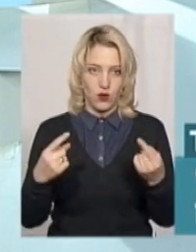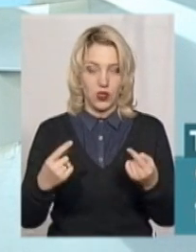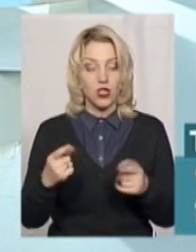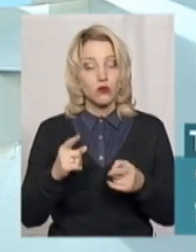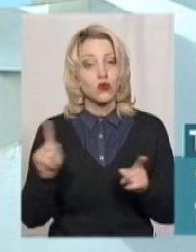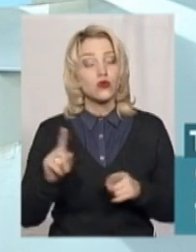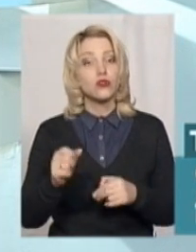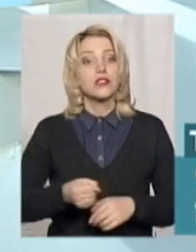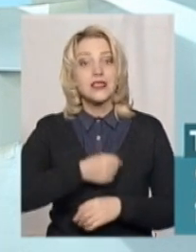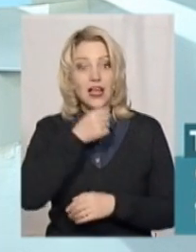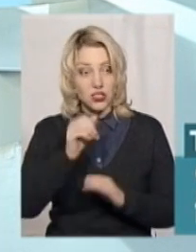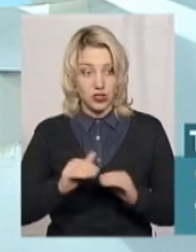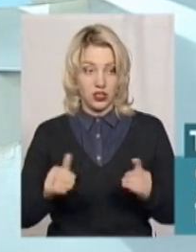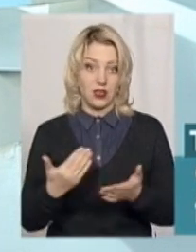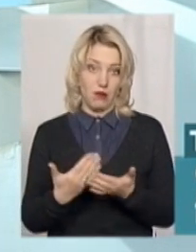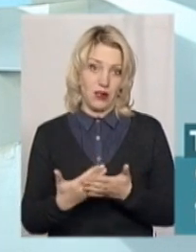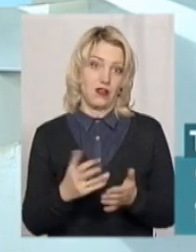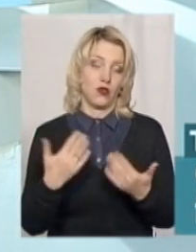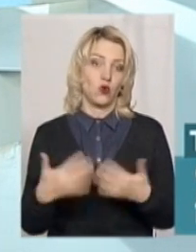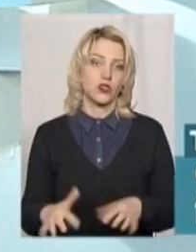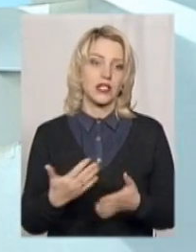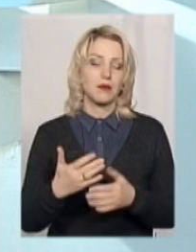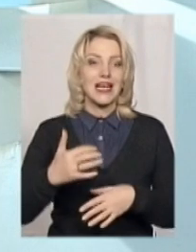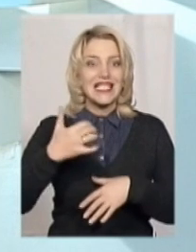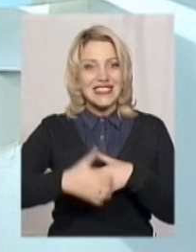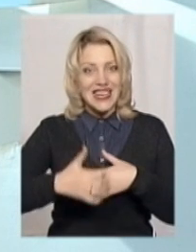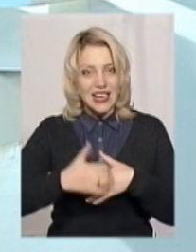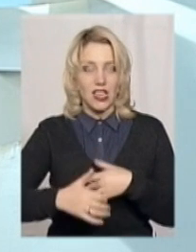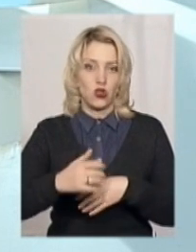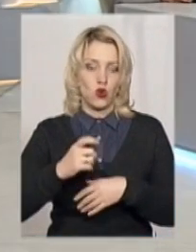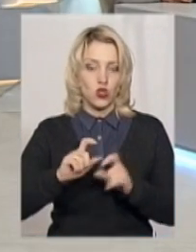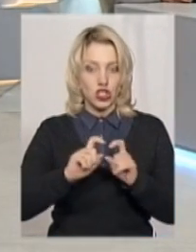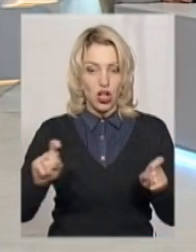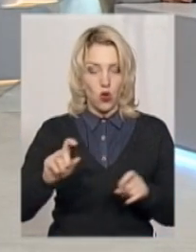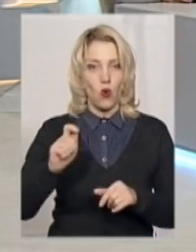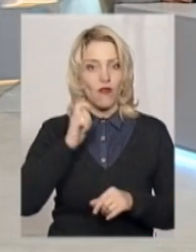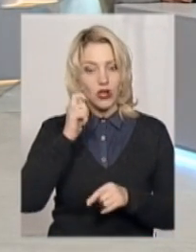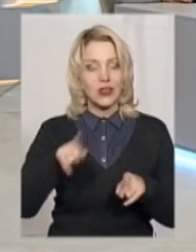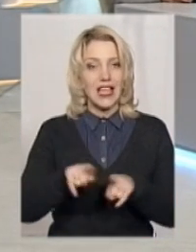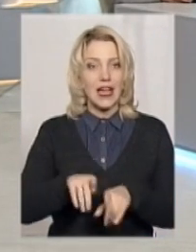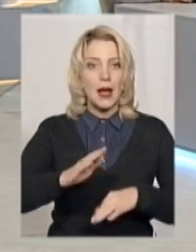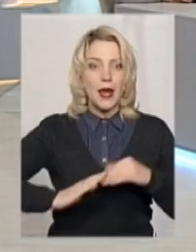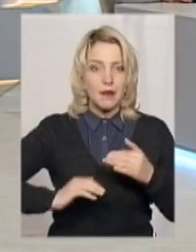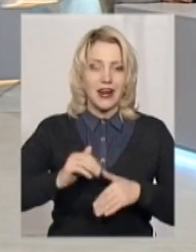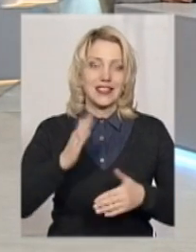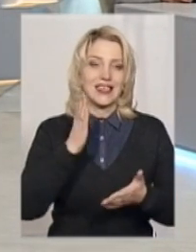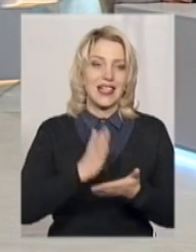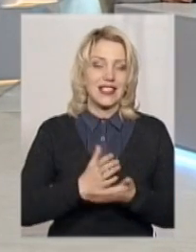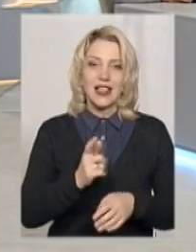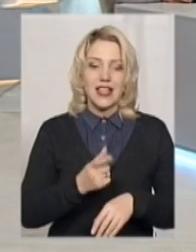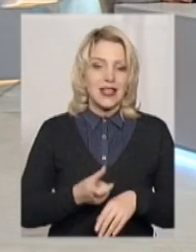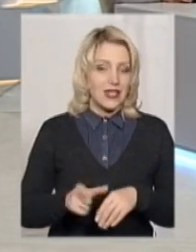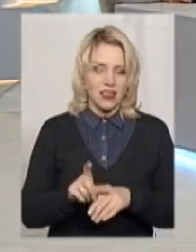діти, наприклад, уже середнього шкільного віку, така практика є не